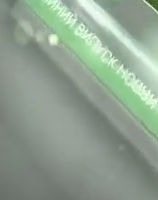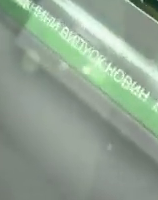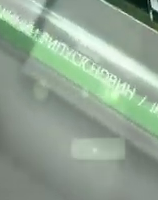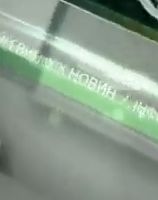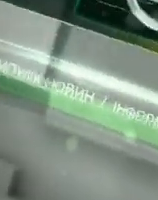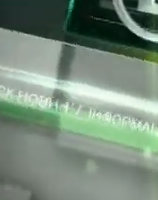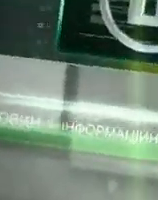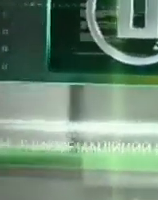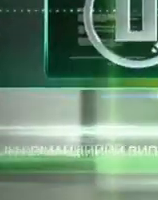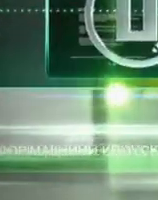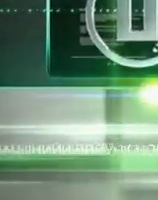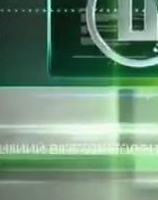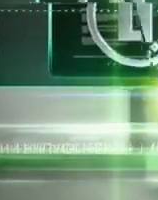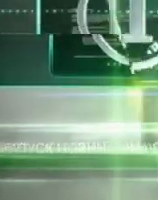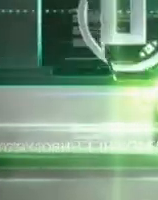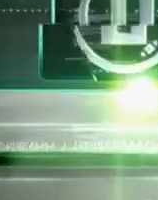Музика